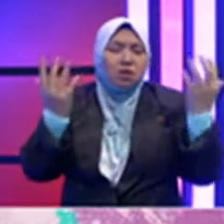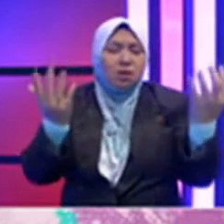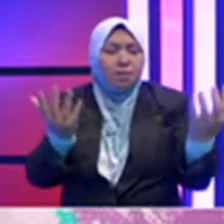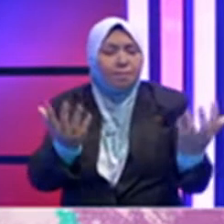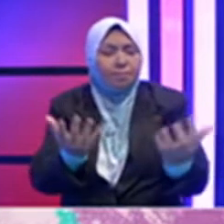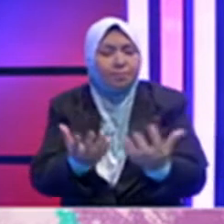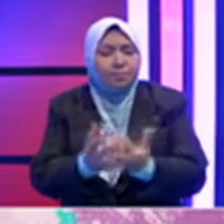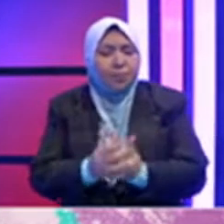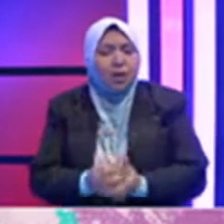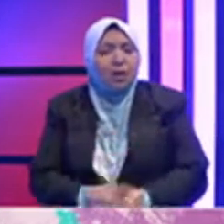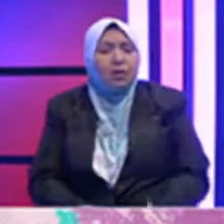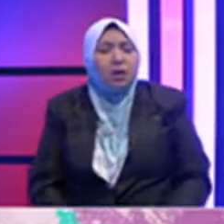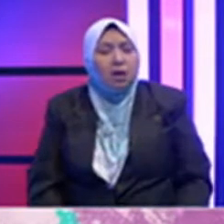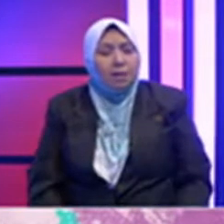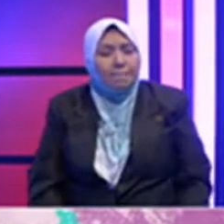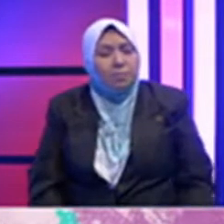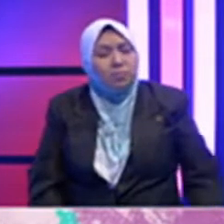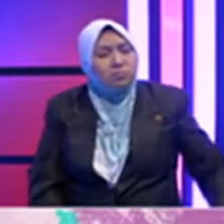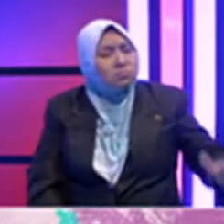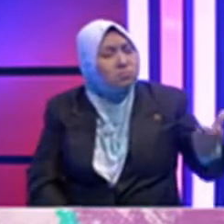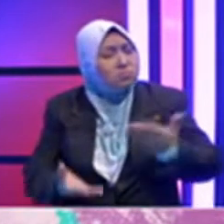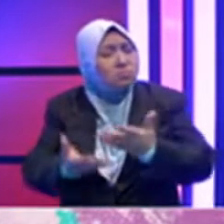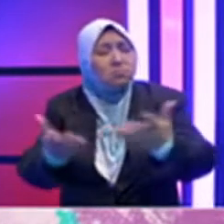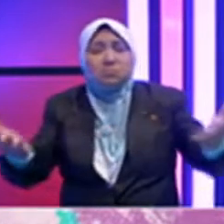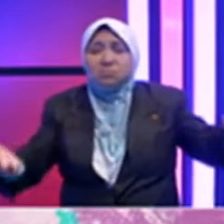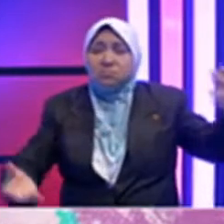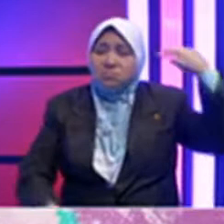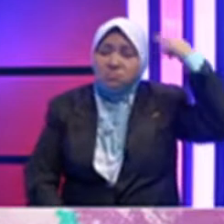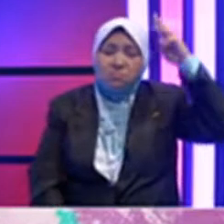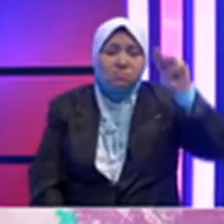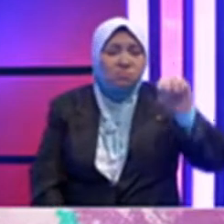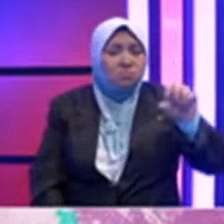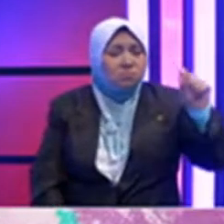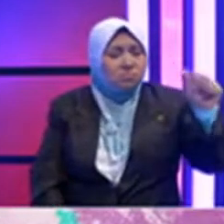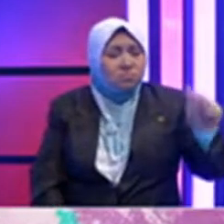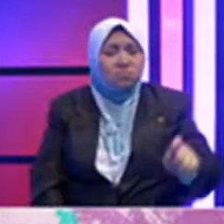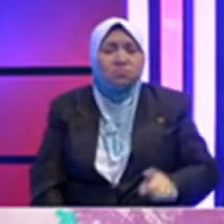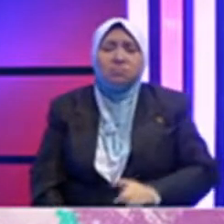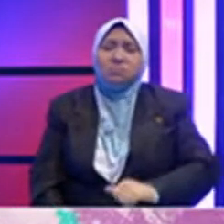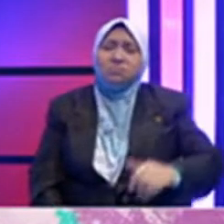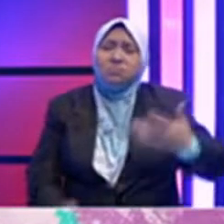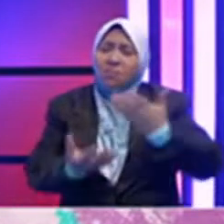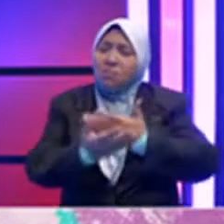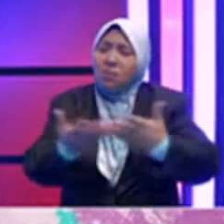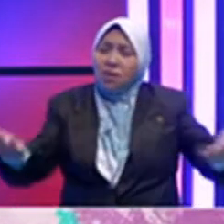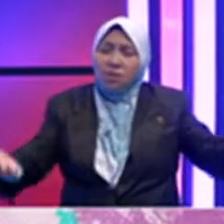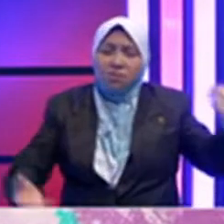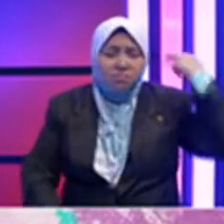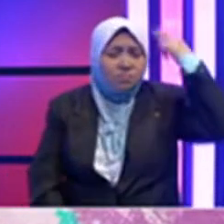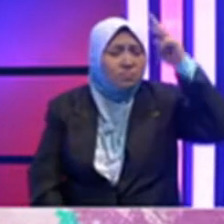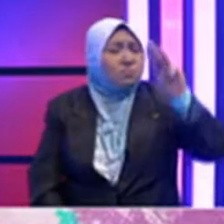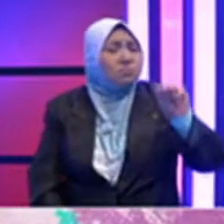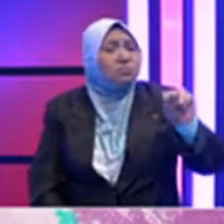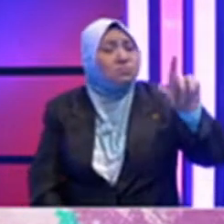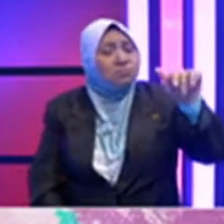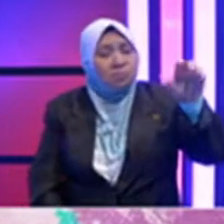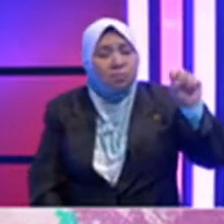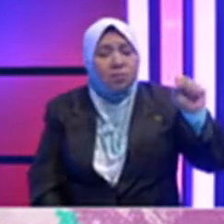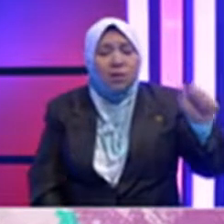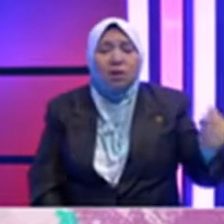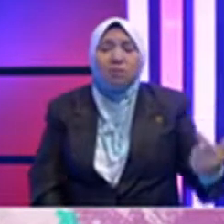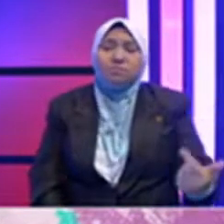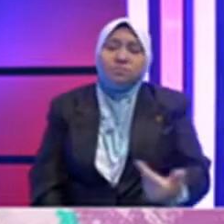العالمين. يا موسى يا موسى